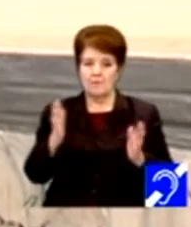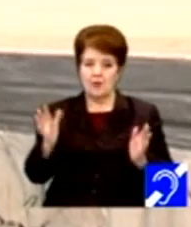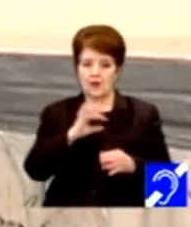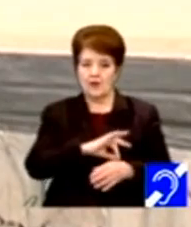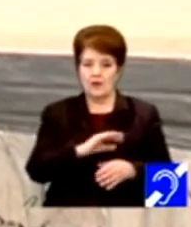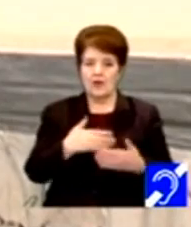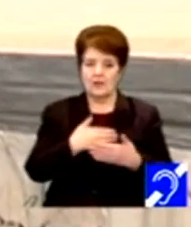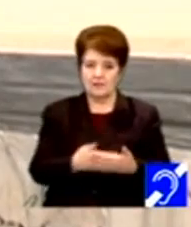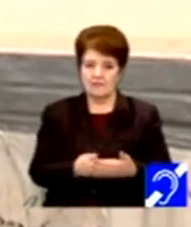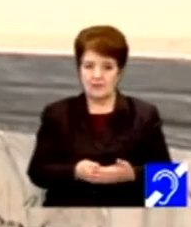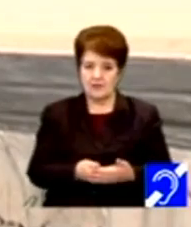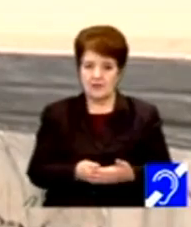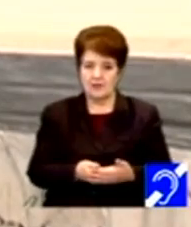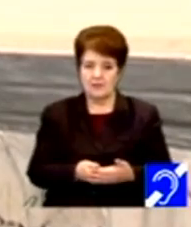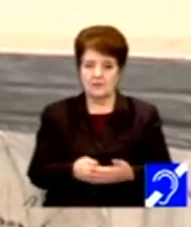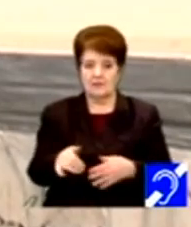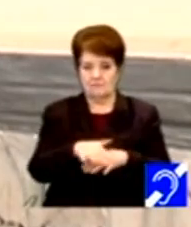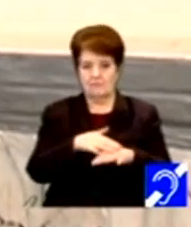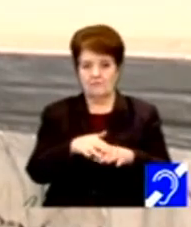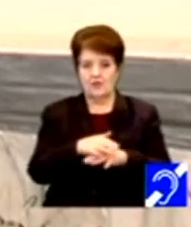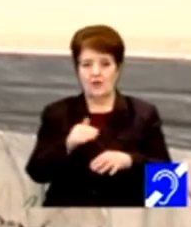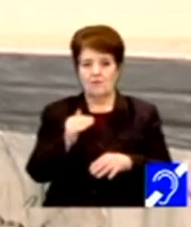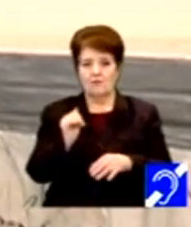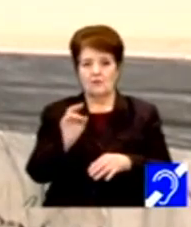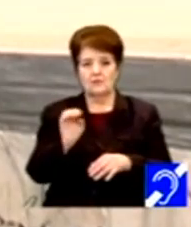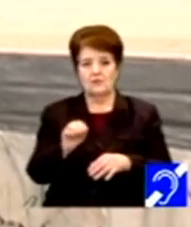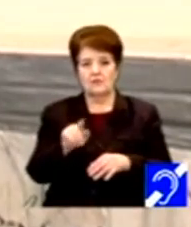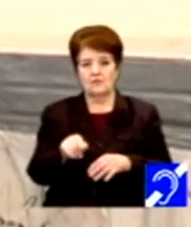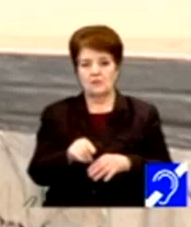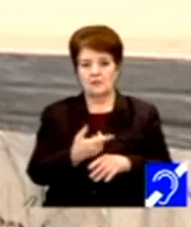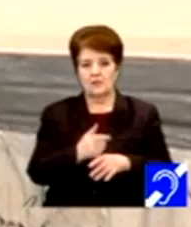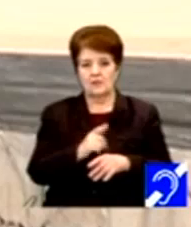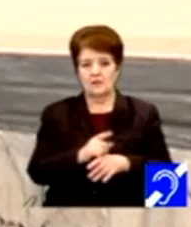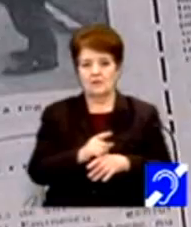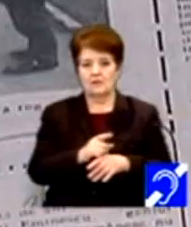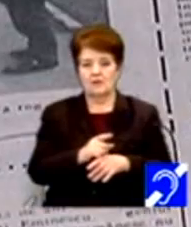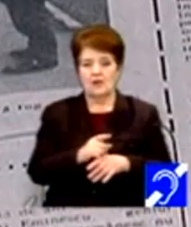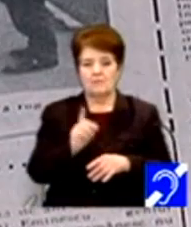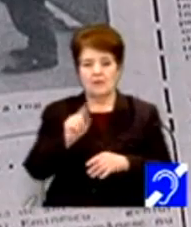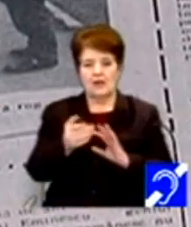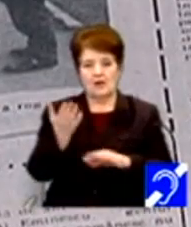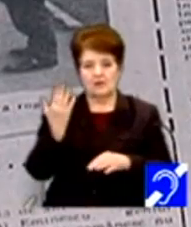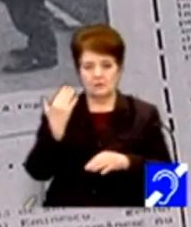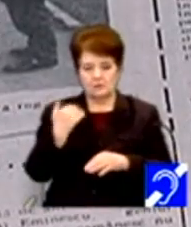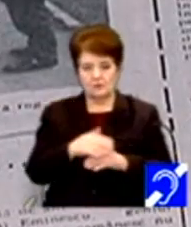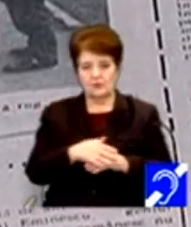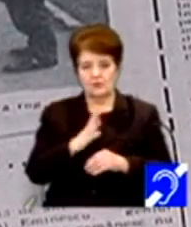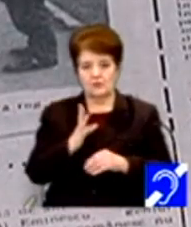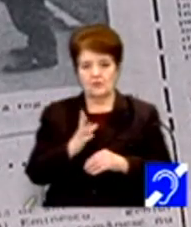cea mai mare activitate eficiență și-a desfășurat-o Front Popular, care a exercitat o presiune foarte puternică asupra conducerii comuniste de atunci și a determinat